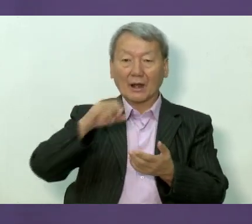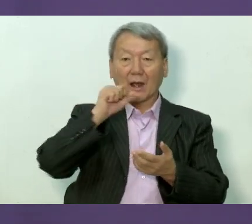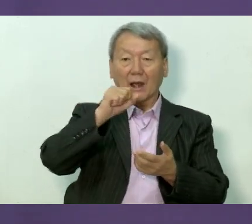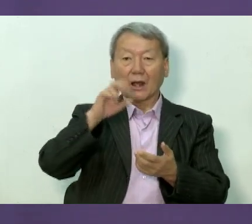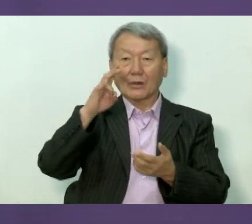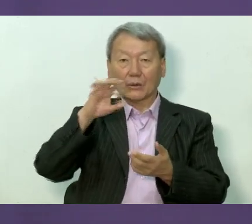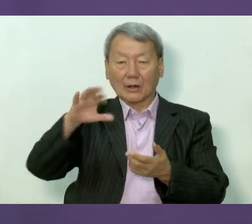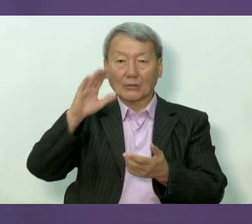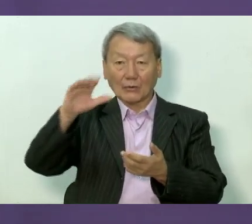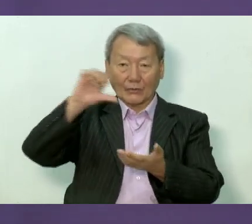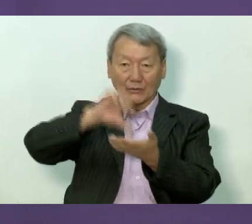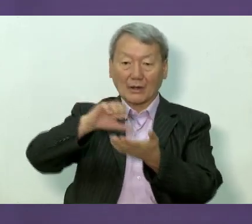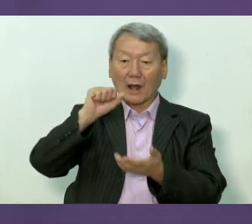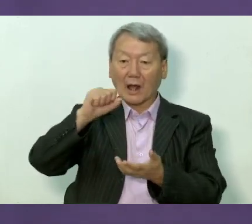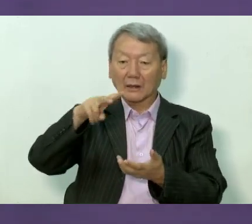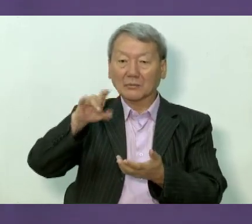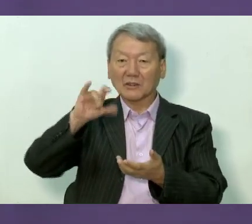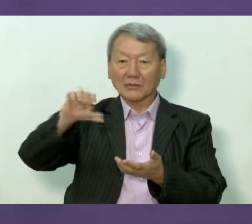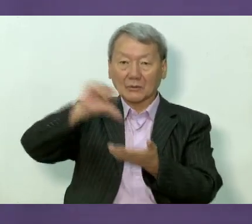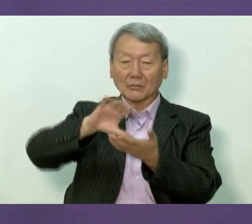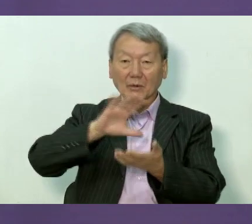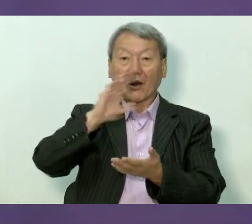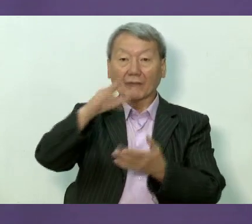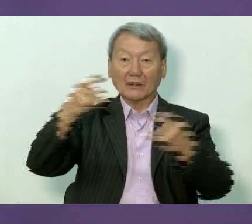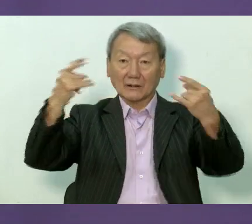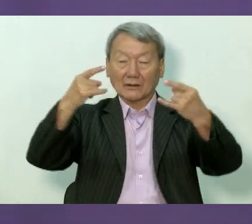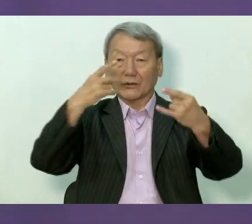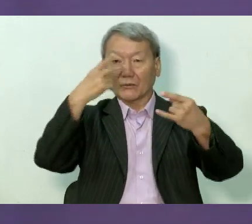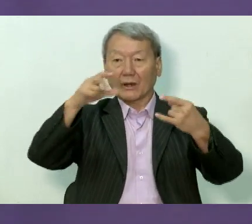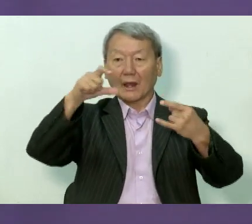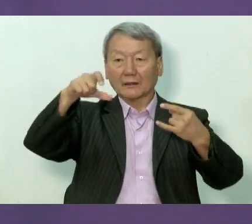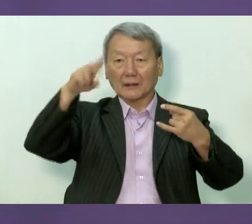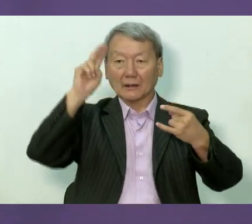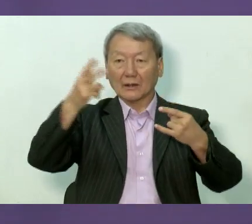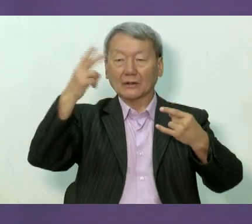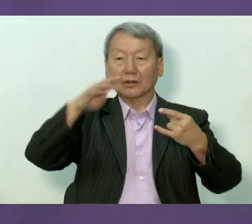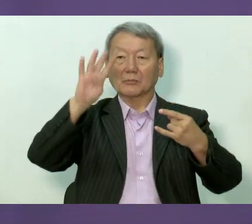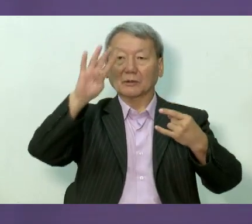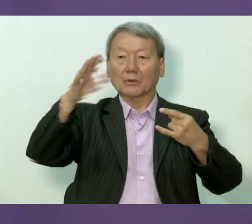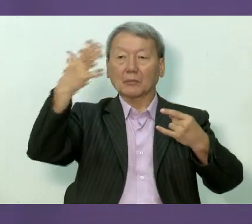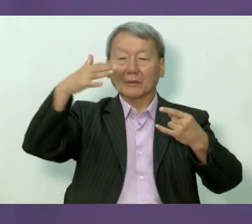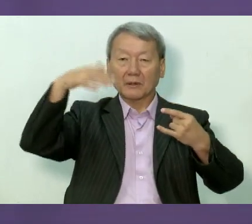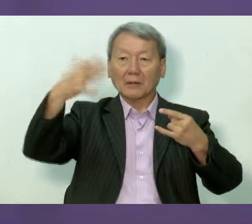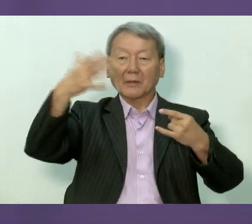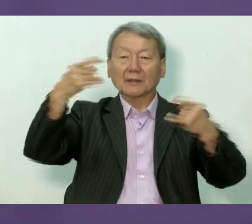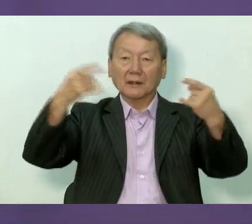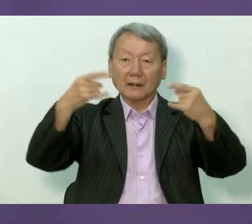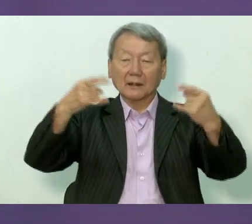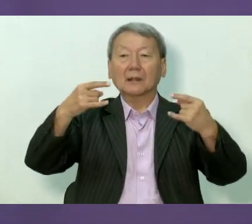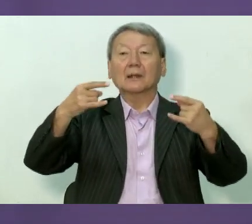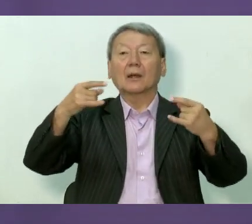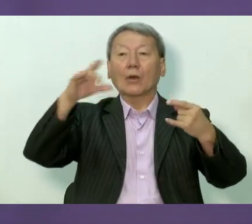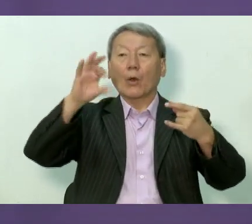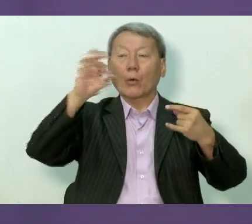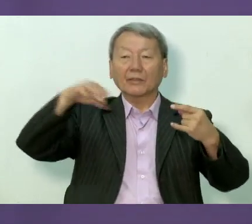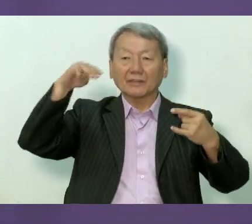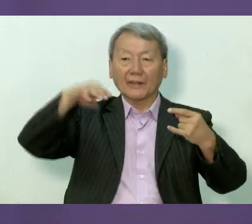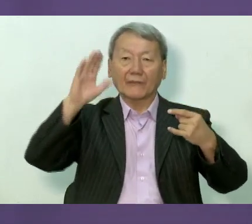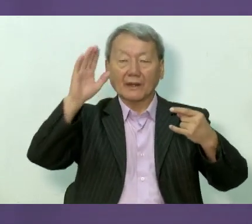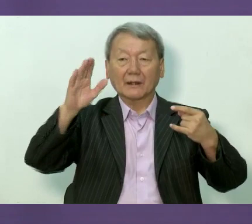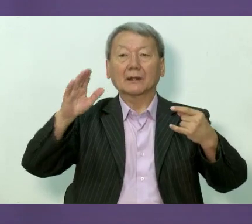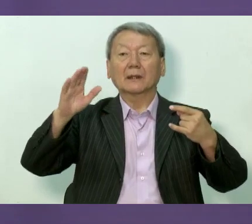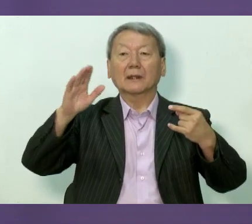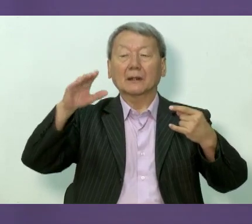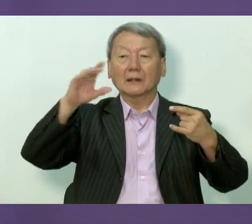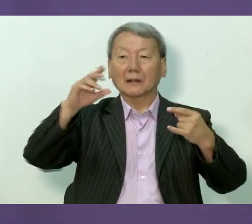Алтымышыван үліла Алмазбековна малымат бердей. Брифингте түзі одаң ЛТР, КТРК, Аллату 24, Пирамиды 5-інші канал жәлі каналдарынан, областық медиабор